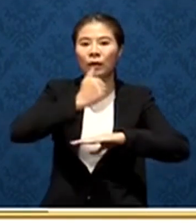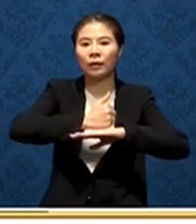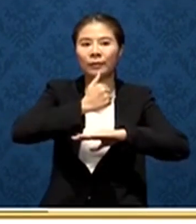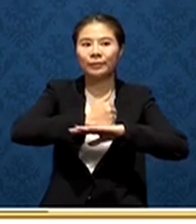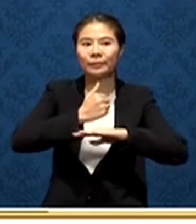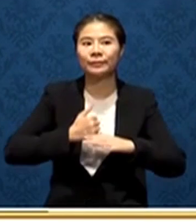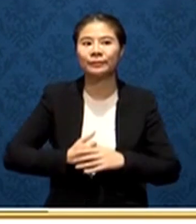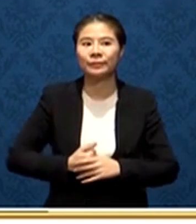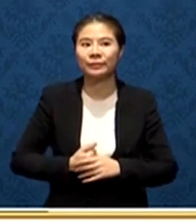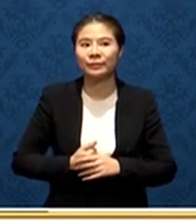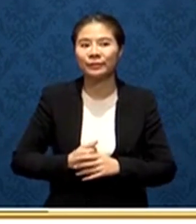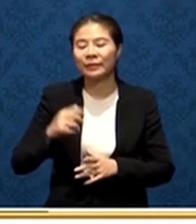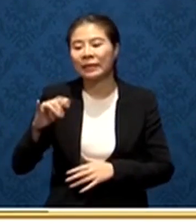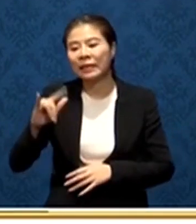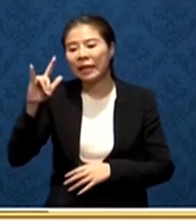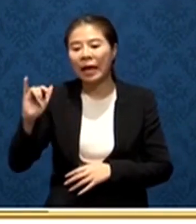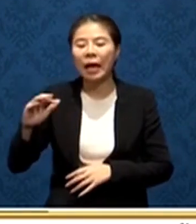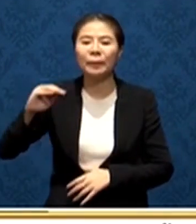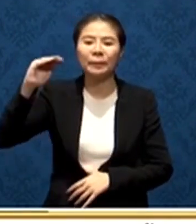เป็นญาติ